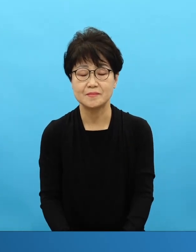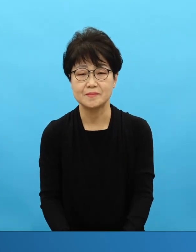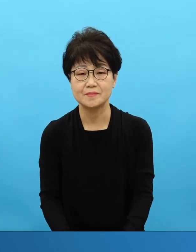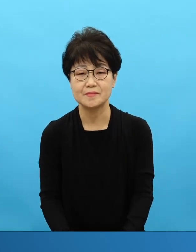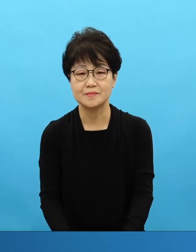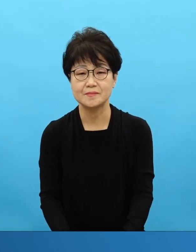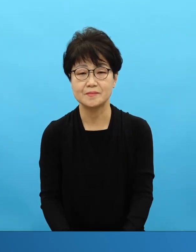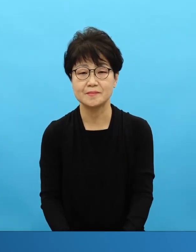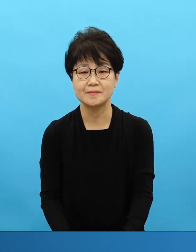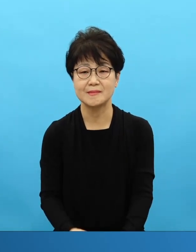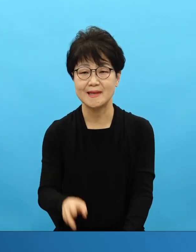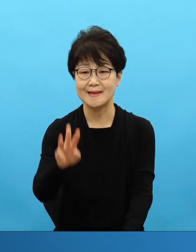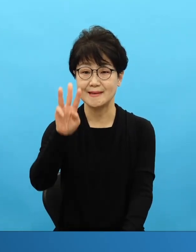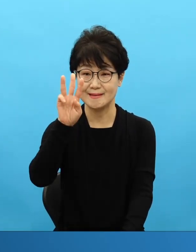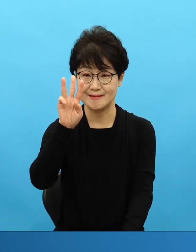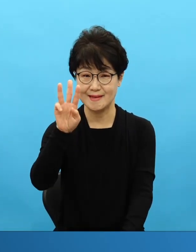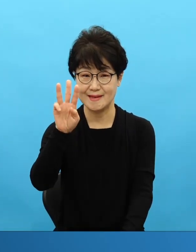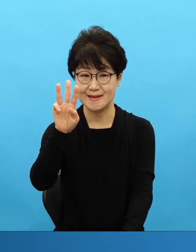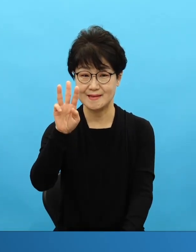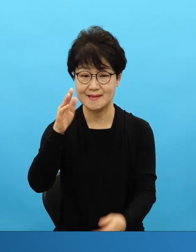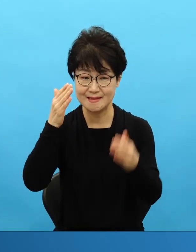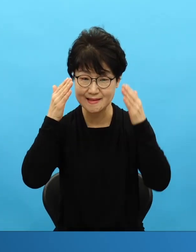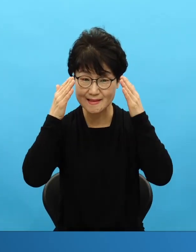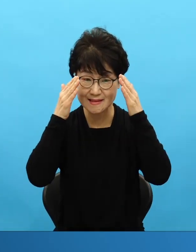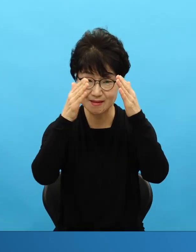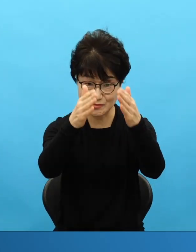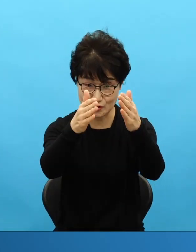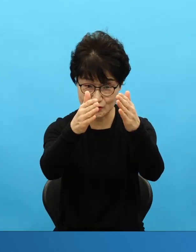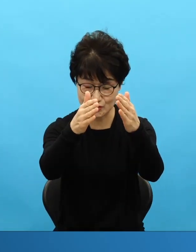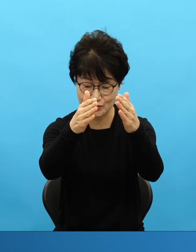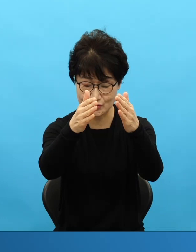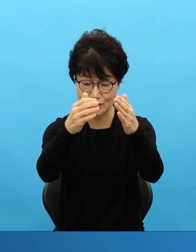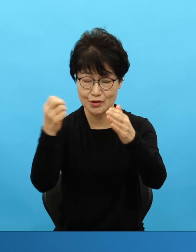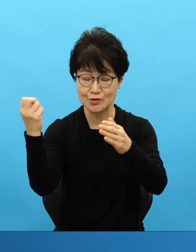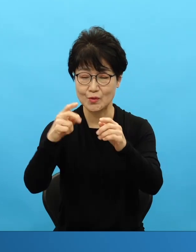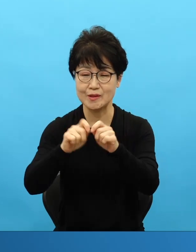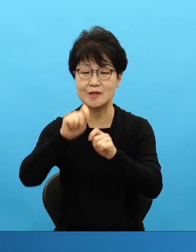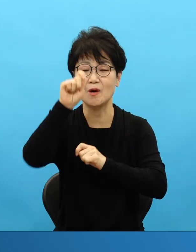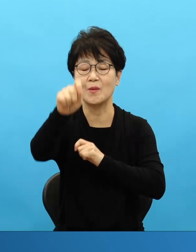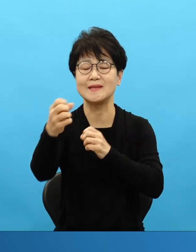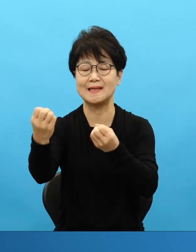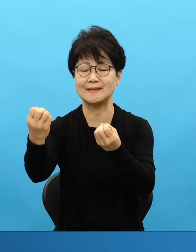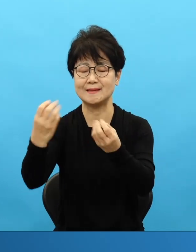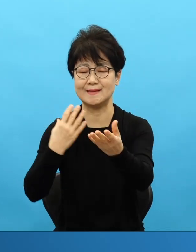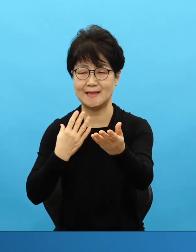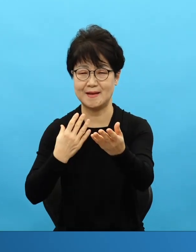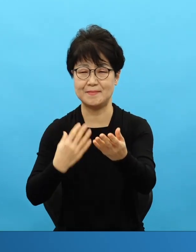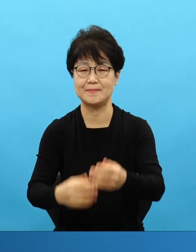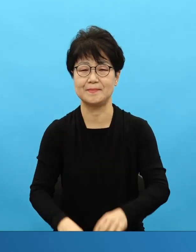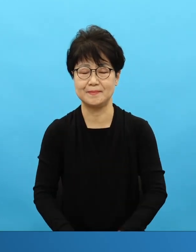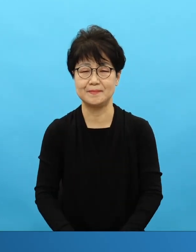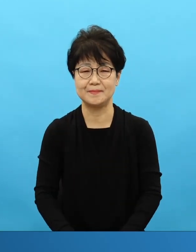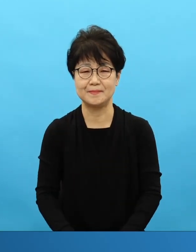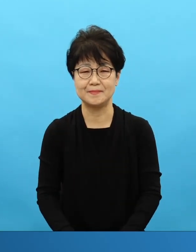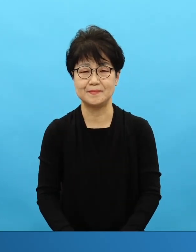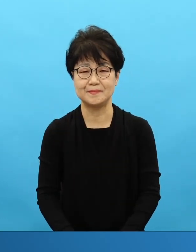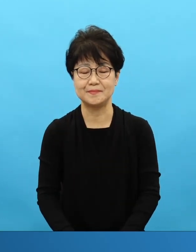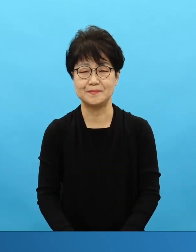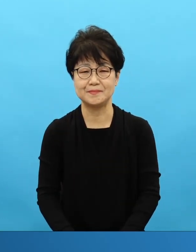세 가지 집중과 영원한 응답입니다. It is the three concentrations and the eternal answer.